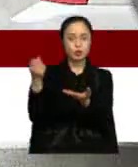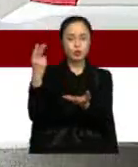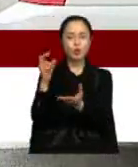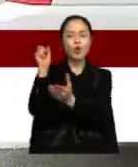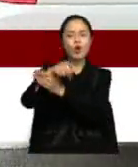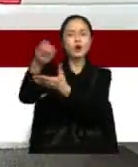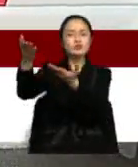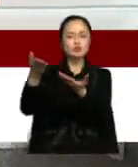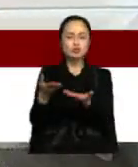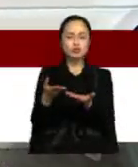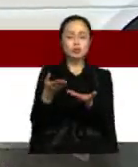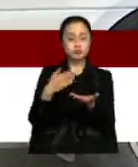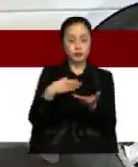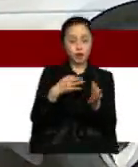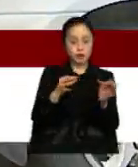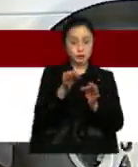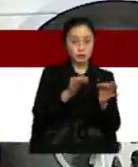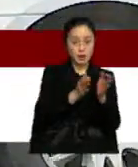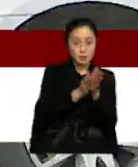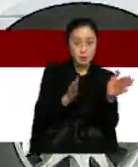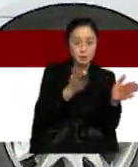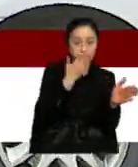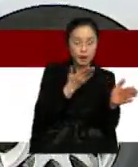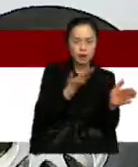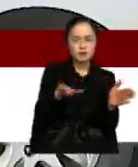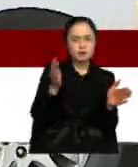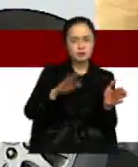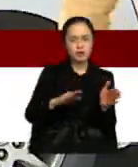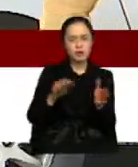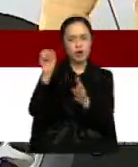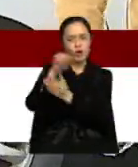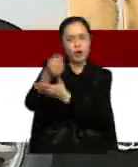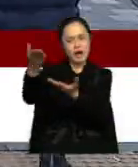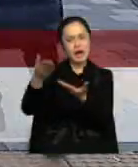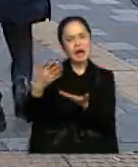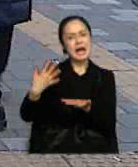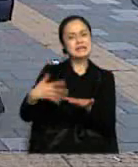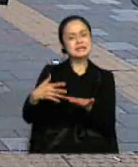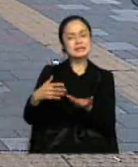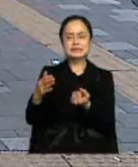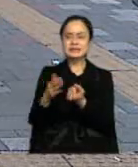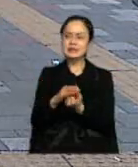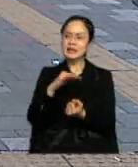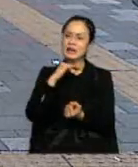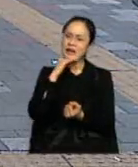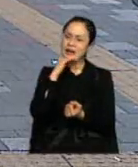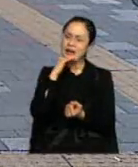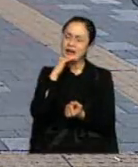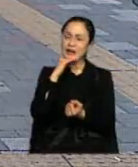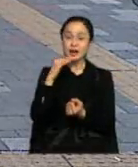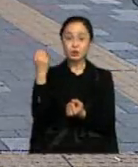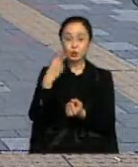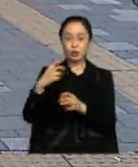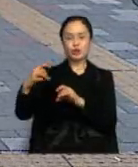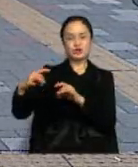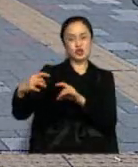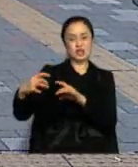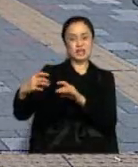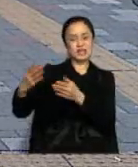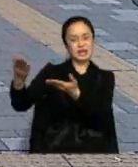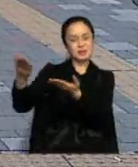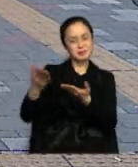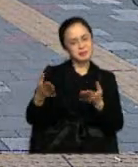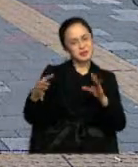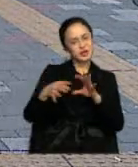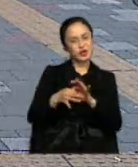때문에 한전에다가 그걸 접수를 못해서 전기를 못 따른다는 거. 이에 구청은 상인들의 의견 수렴 절차를 거쳐